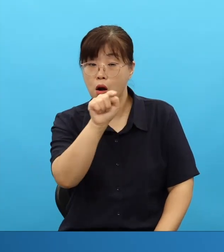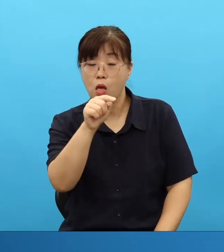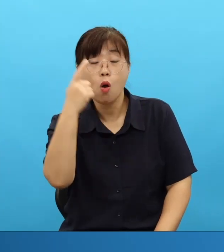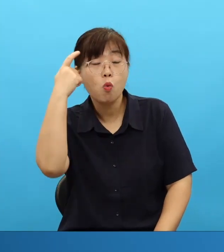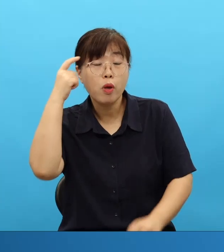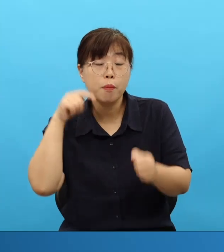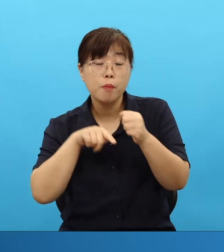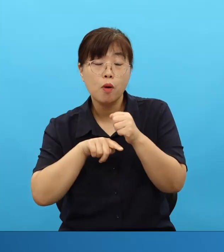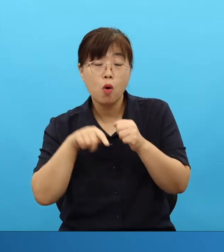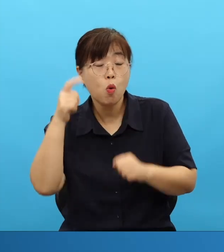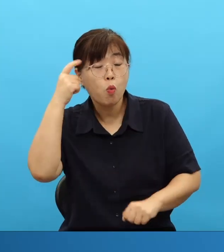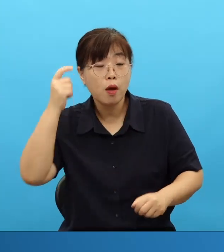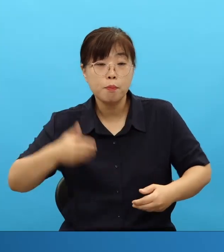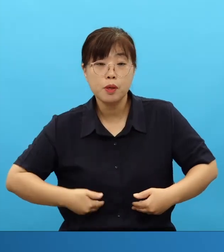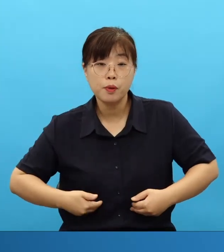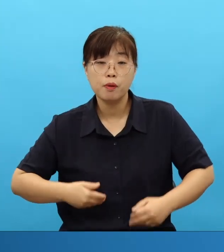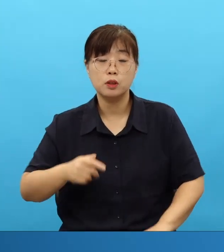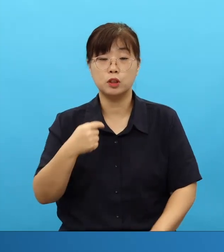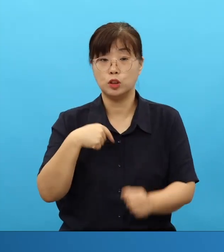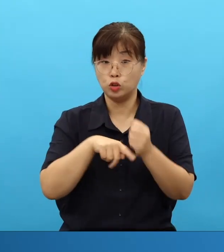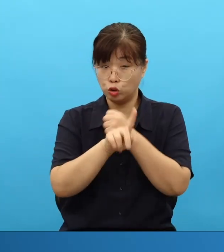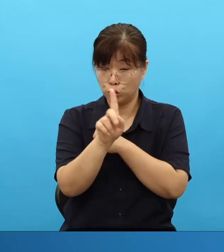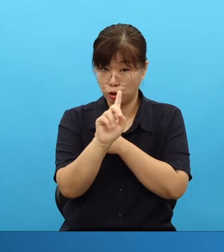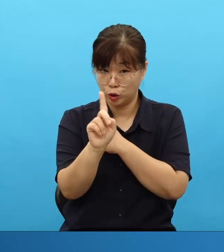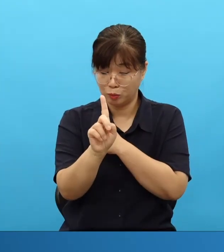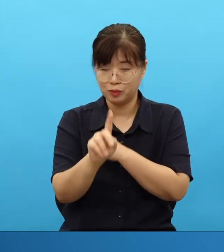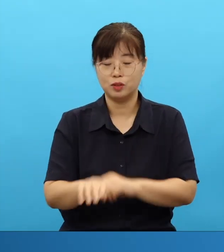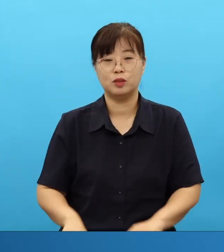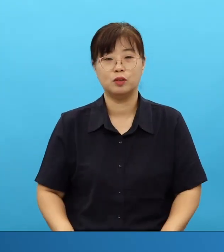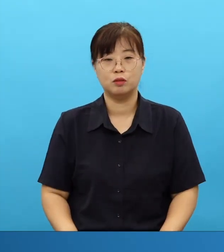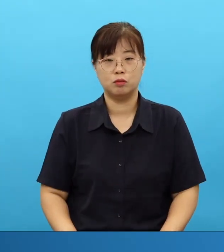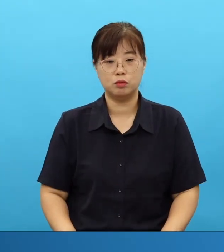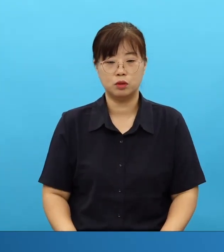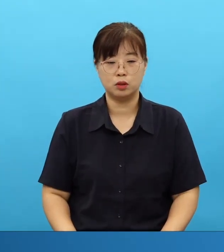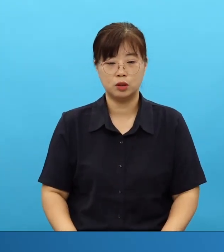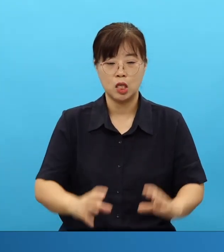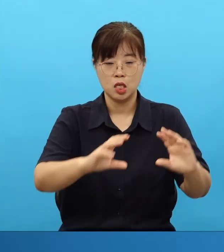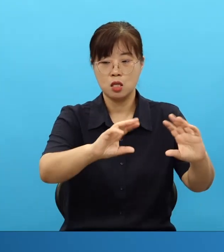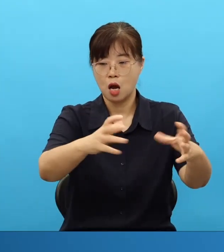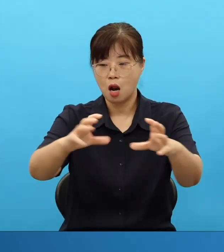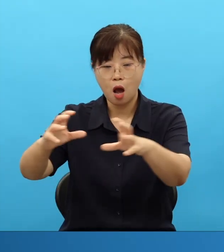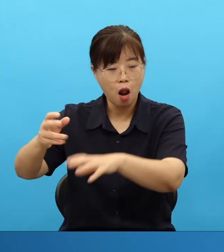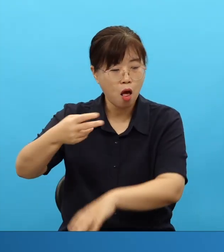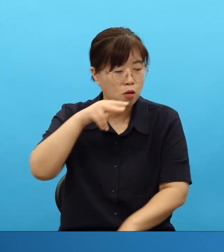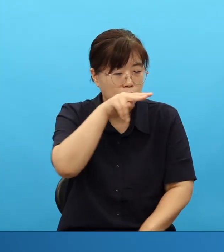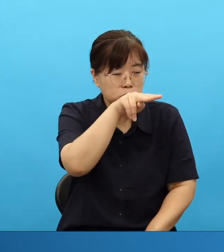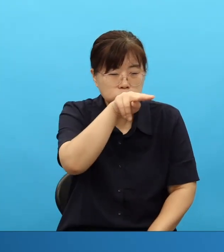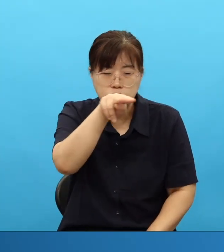되느냐 우리는 사명 가져야 됩니다 전 세계 교회는 문닫고